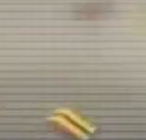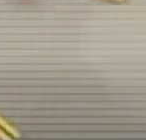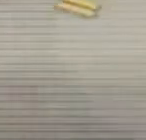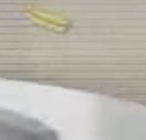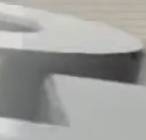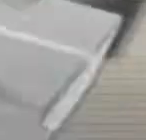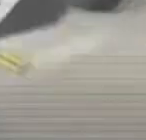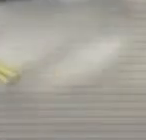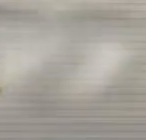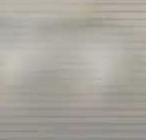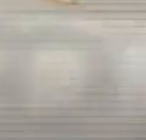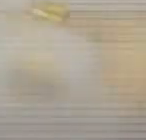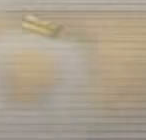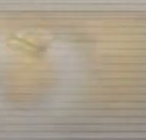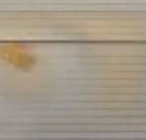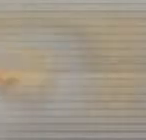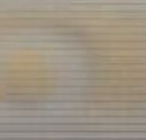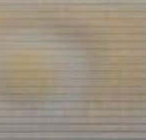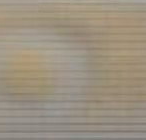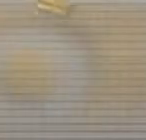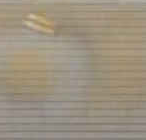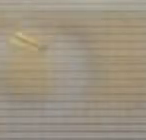Unatazama KTN Leo.